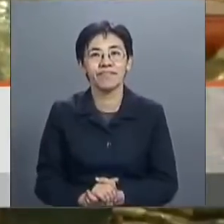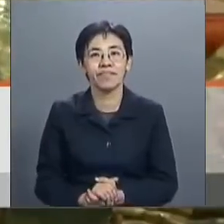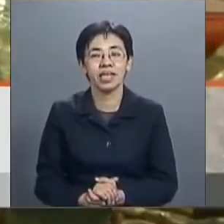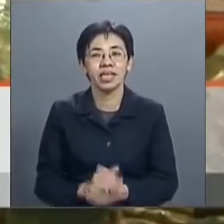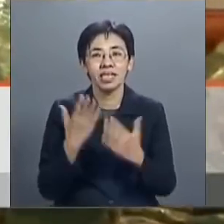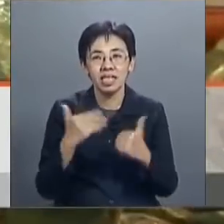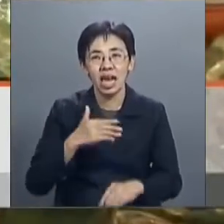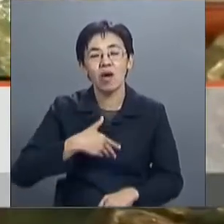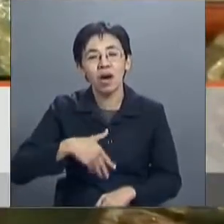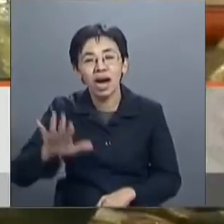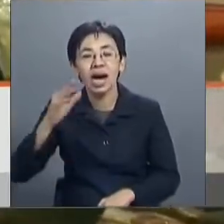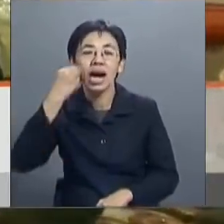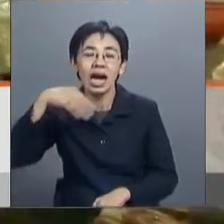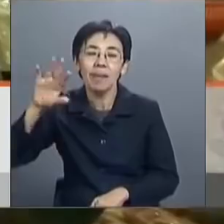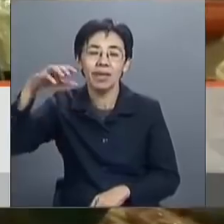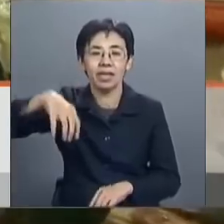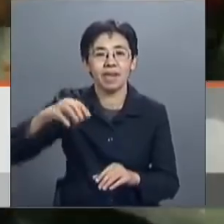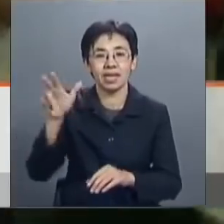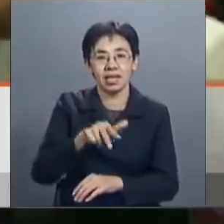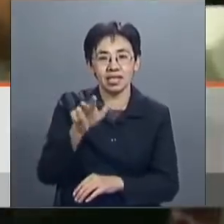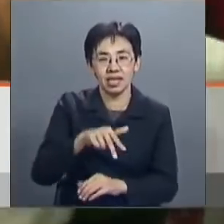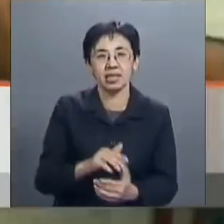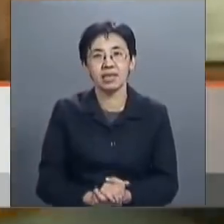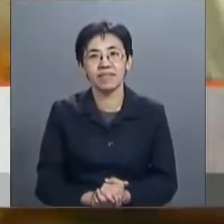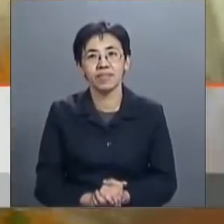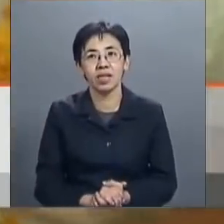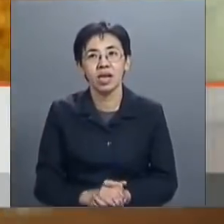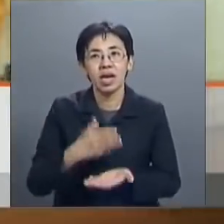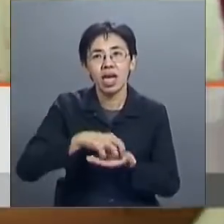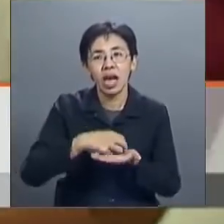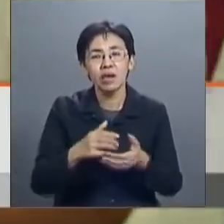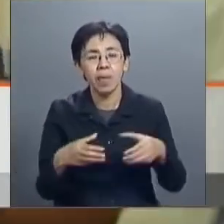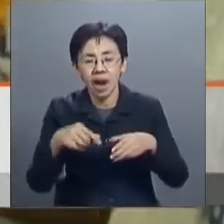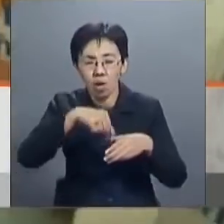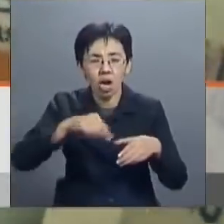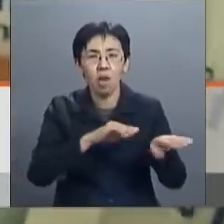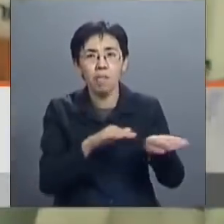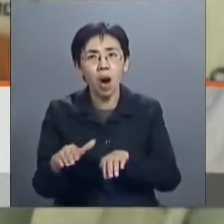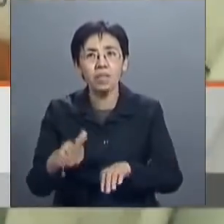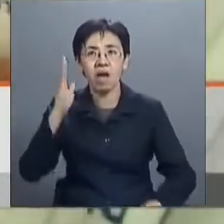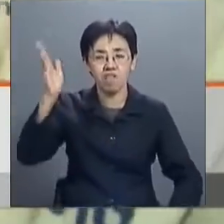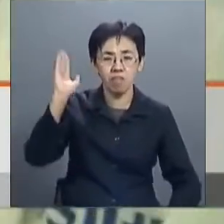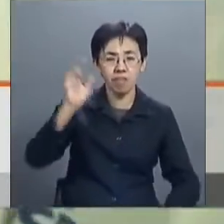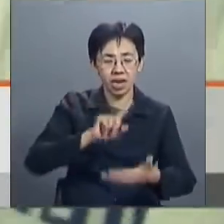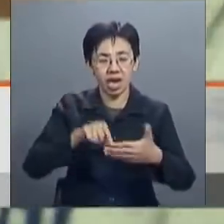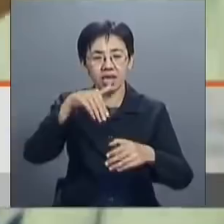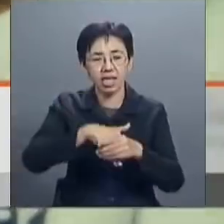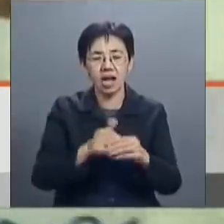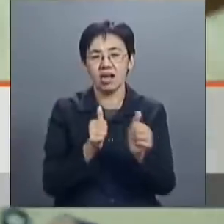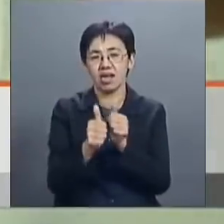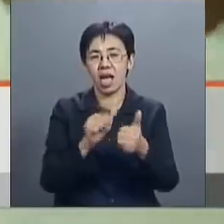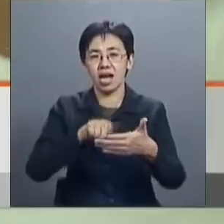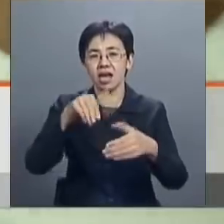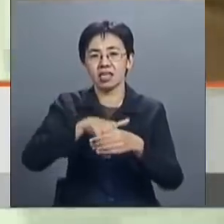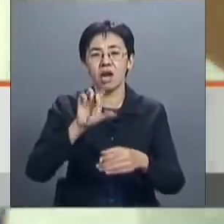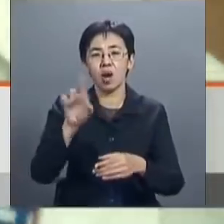จะเดินทางกลับเข้าพรรคค่ะโดยนายมิตินะคะยืนยันว่าพรรคได้เดินหน้าเตรียมพร้อมสำหรับการหาเสียงสู้ศึกเลือกตั้งเต็ม